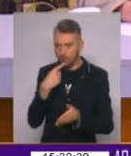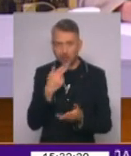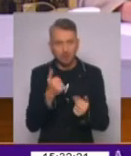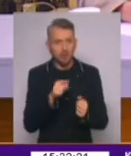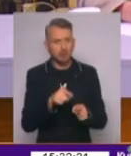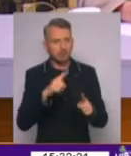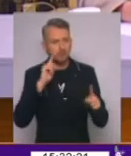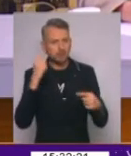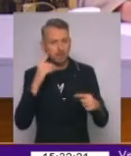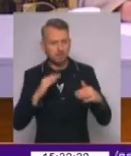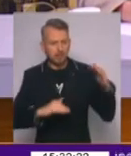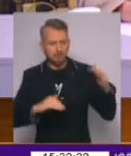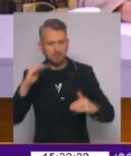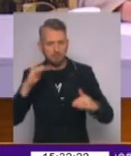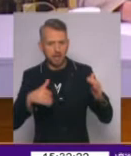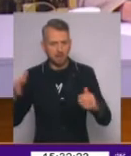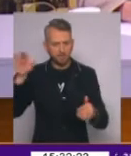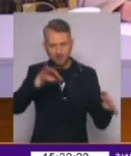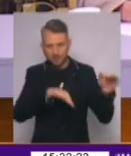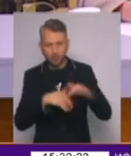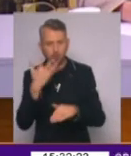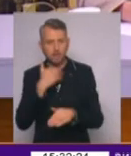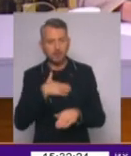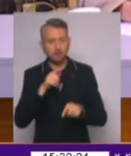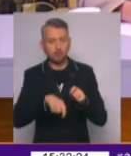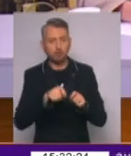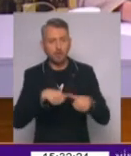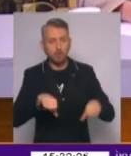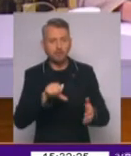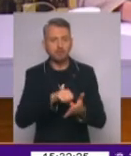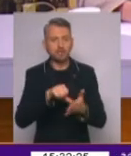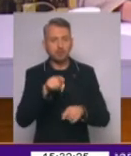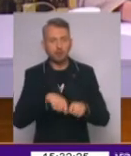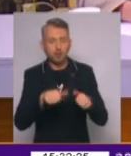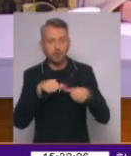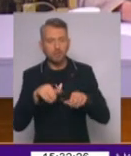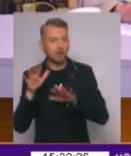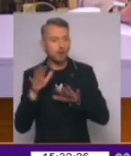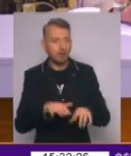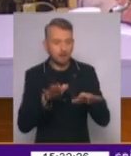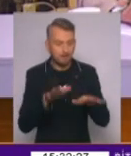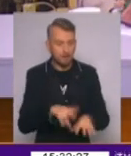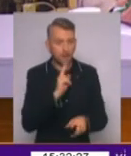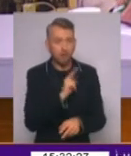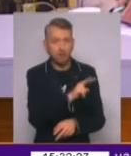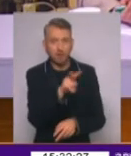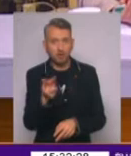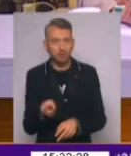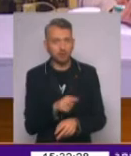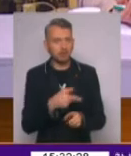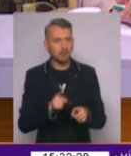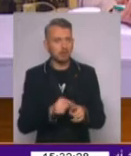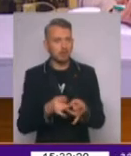Марія. Перепад висот, і коли наша контрольна комісія, члени контрольної комісії приїхали на місце, оглянули його, ну, це